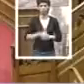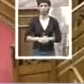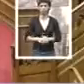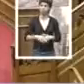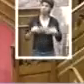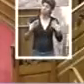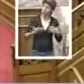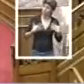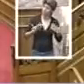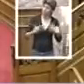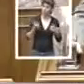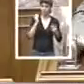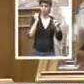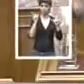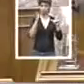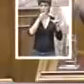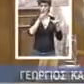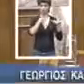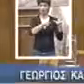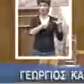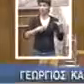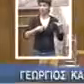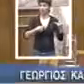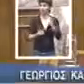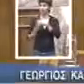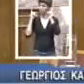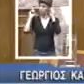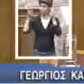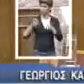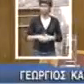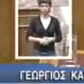και ευχάριστη έκπληξη την ομιλία του αρχηγού της εξωματικής αντιπολιτεύσεως.